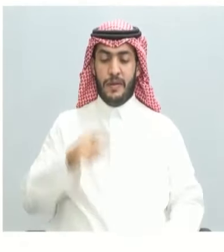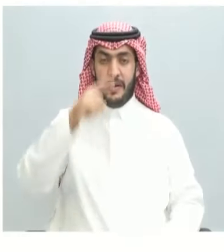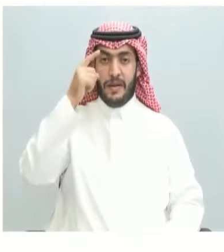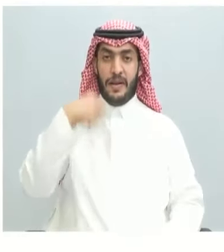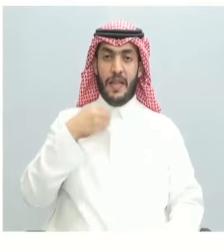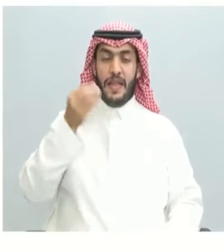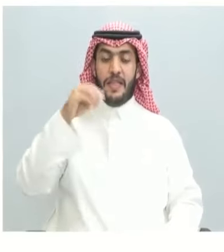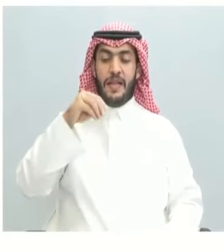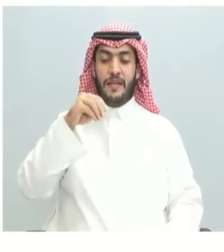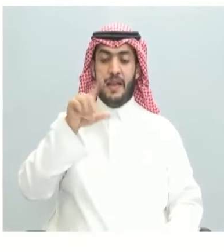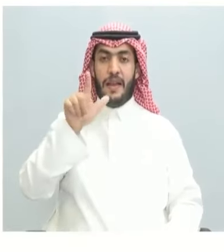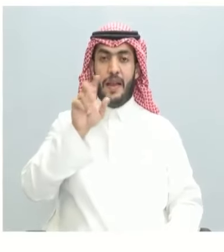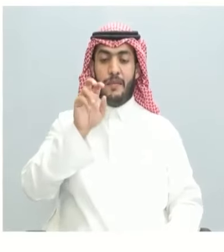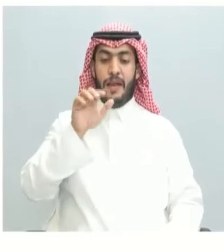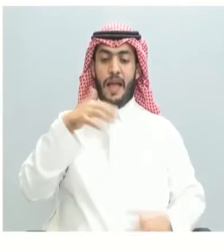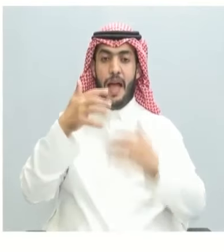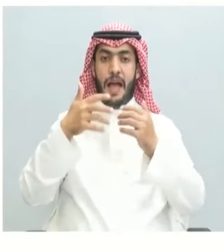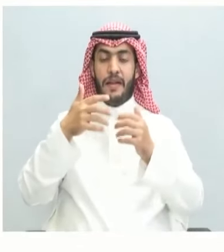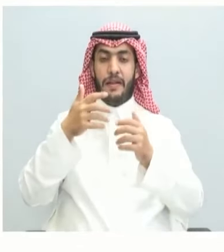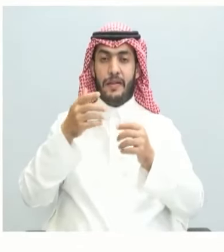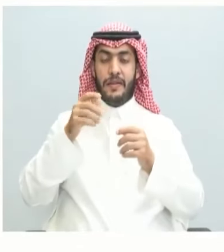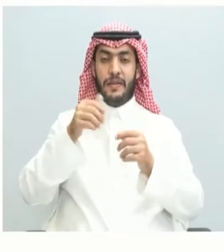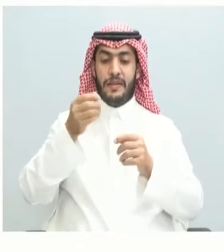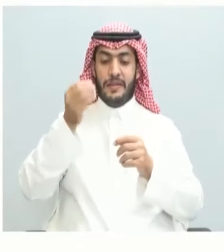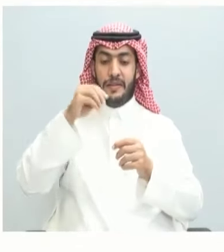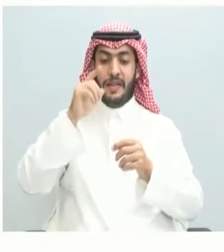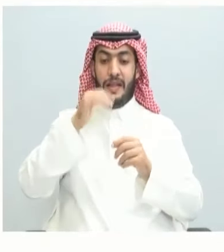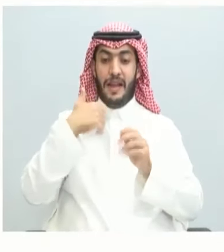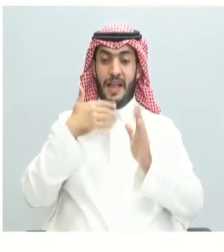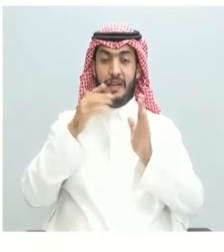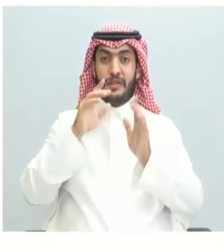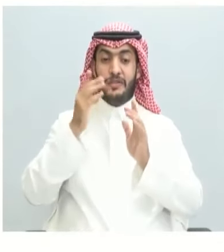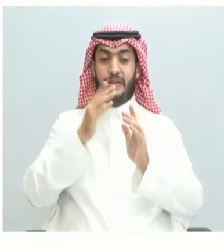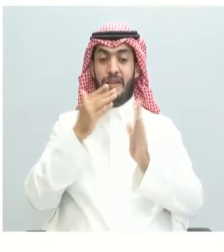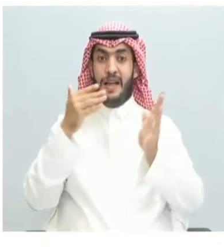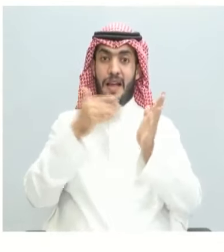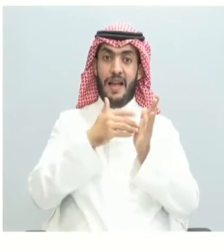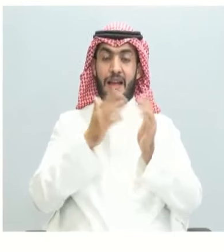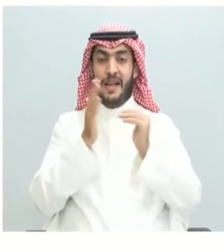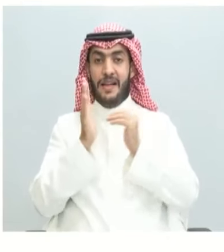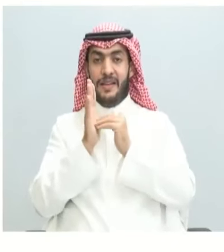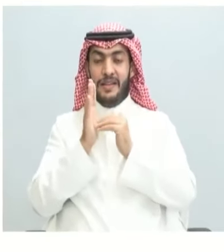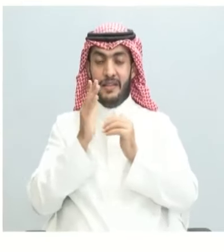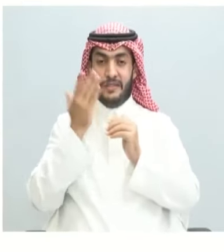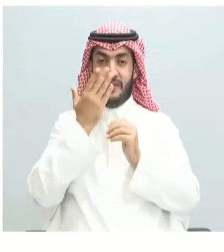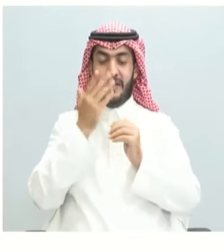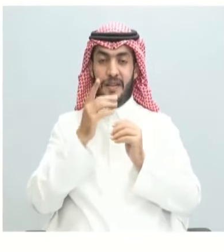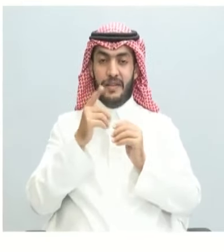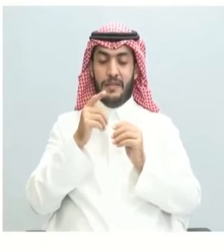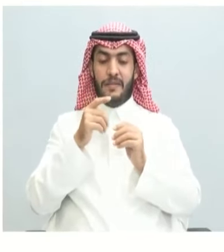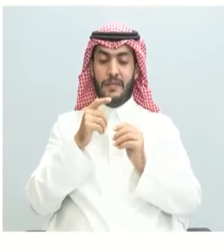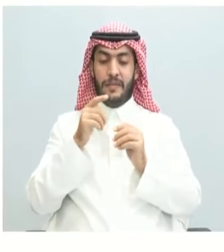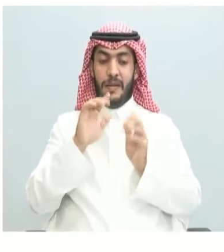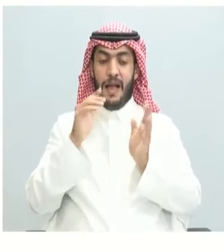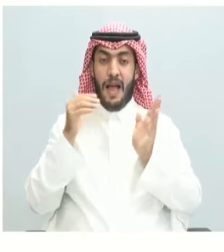باضافه لبنه الحركه ارتد اذا كنت عند الحافه سنلاحظ ان الكائن القط اثنان اذا وصل